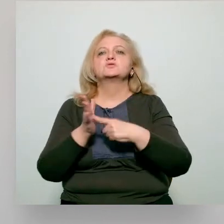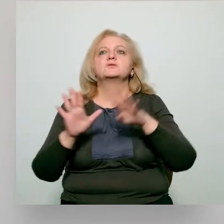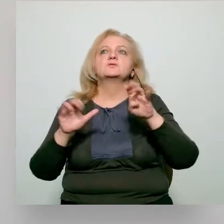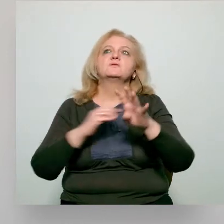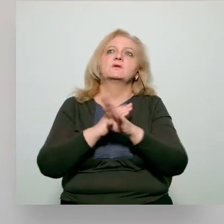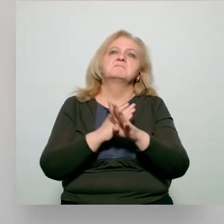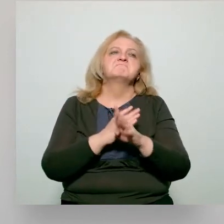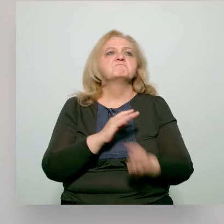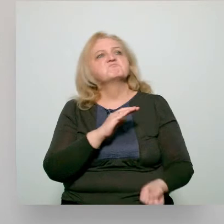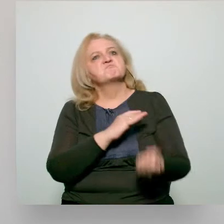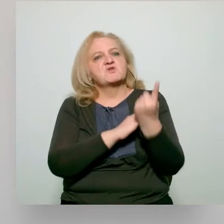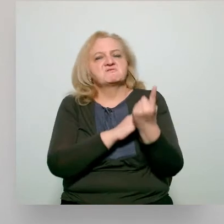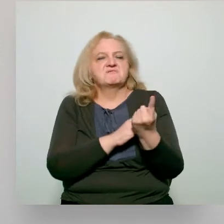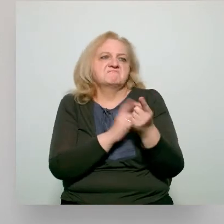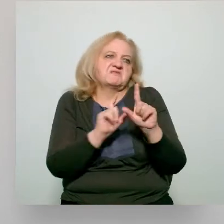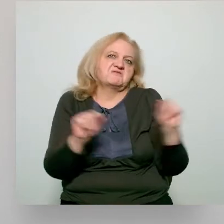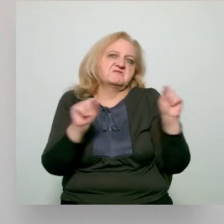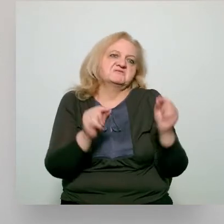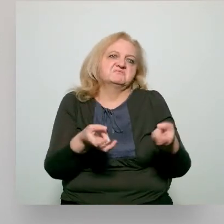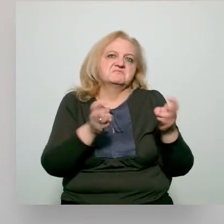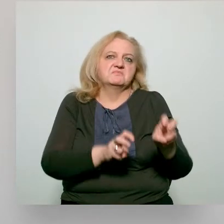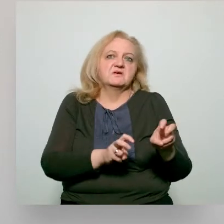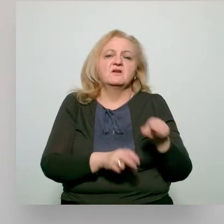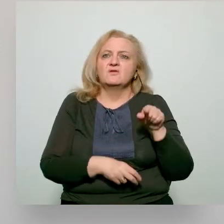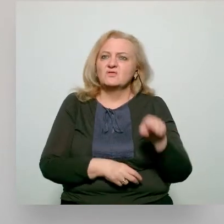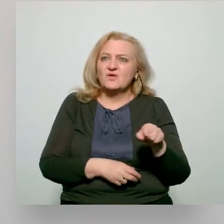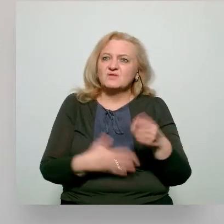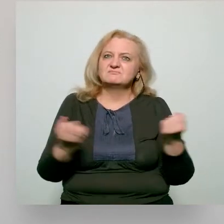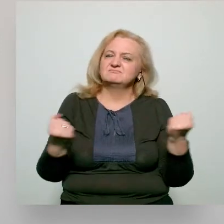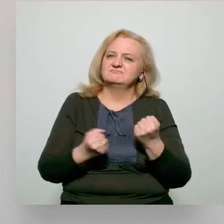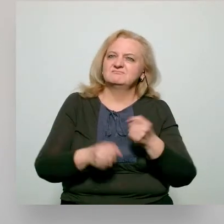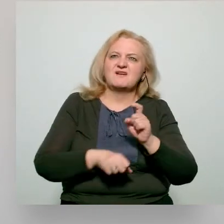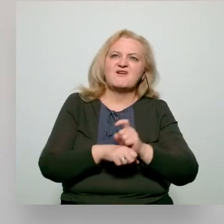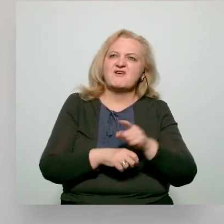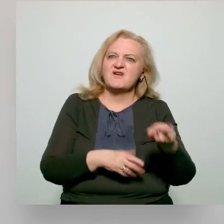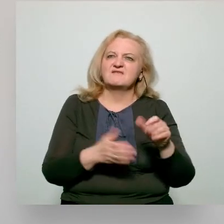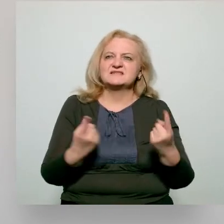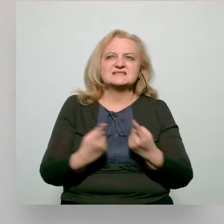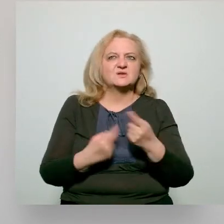znikąd. To oczywiście wyłącznie z ignorancji wynika.